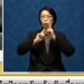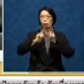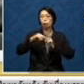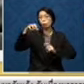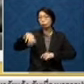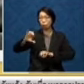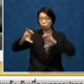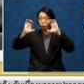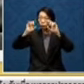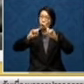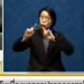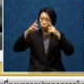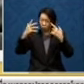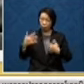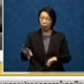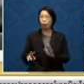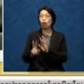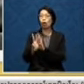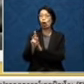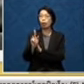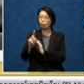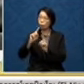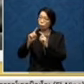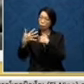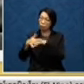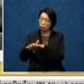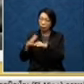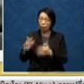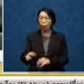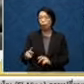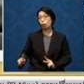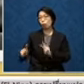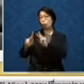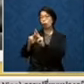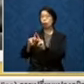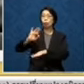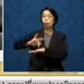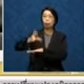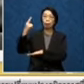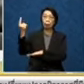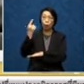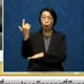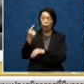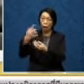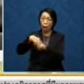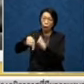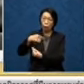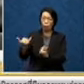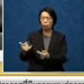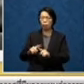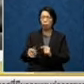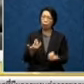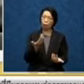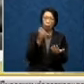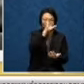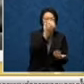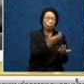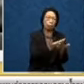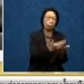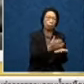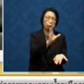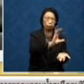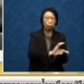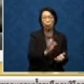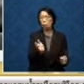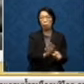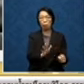จังหวัดขอนแก่นกรมทรัพยากรน้ำสังกัดกระทรวงทรัพยากรธรรมชาติและสิ่งแวดล้อมแต่ยังติดขัดเรื่องงบประมาณจึงขอฝาก